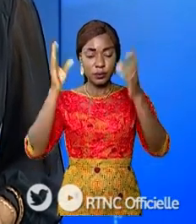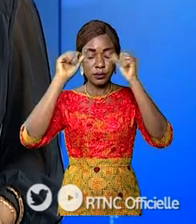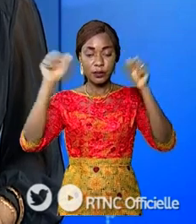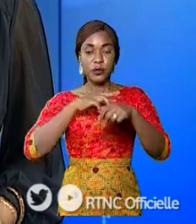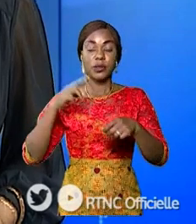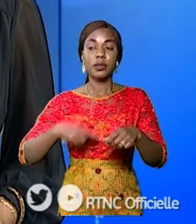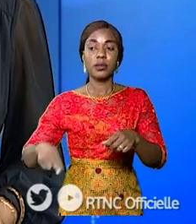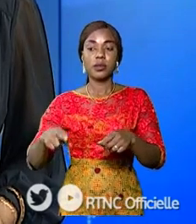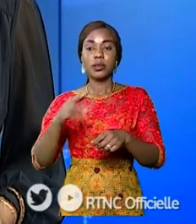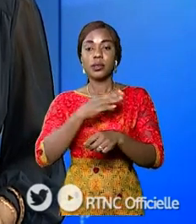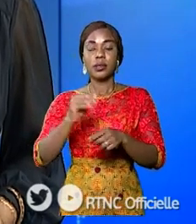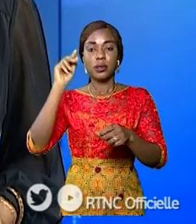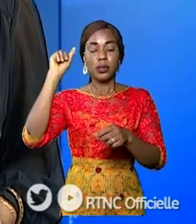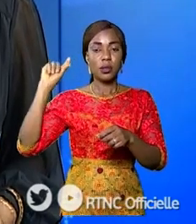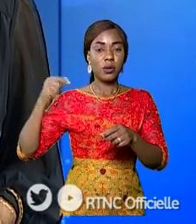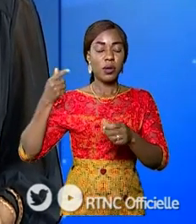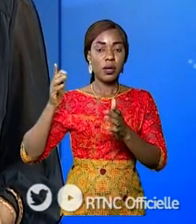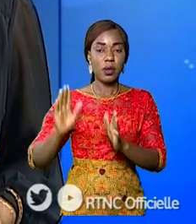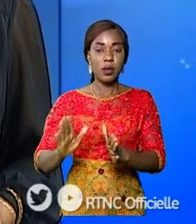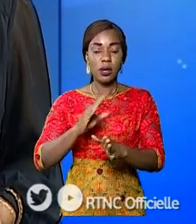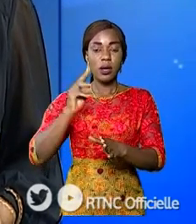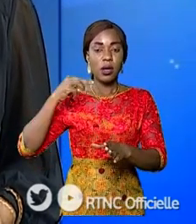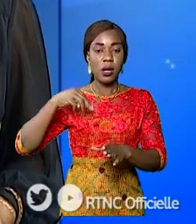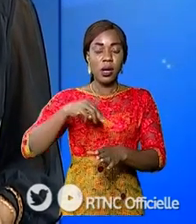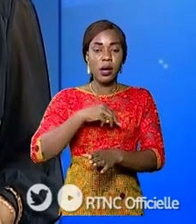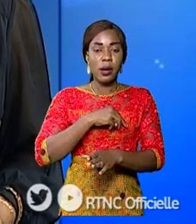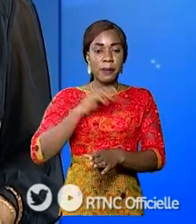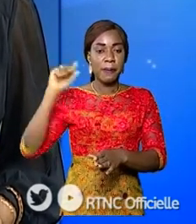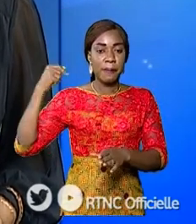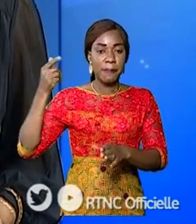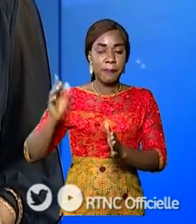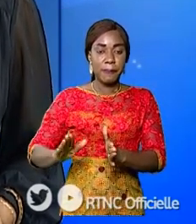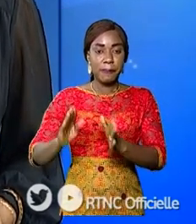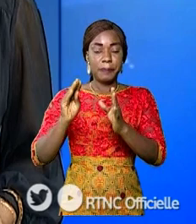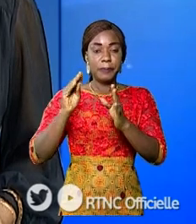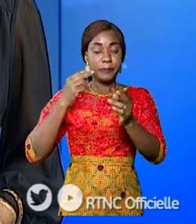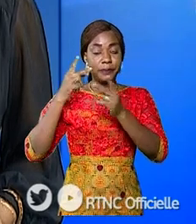République et le gouvernement, ainsi qu'entre les membres du gouvernement, vu l'ordonnance numéro